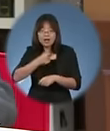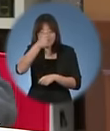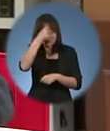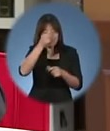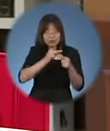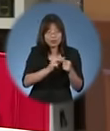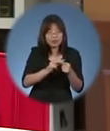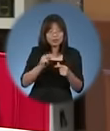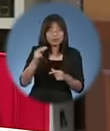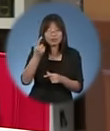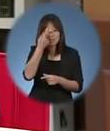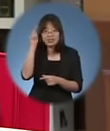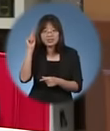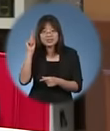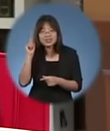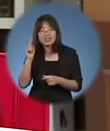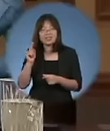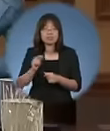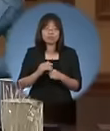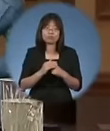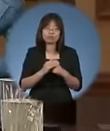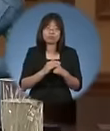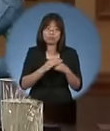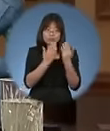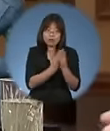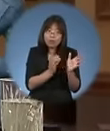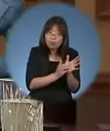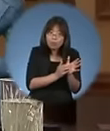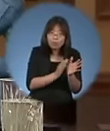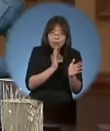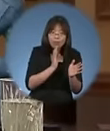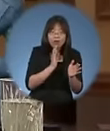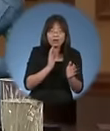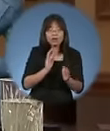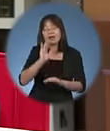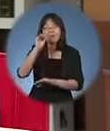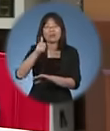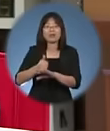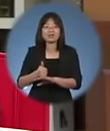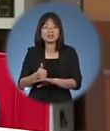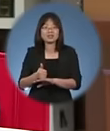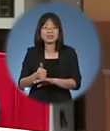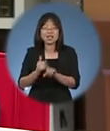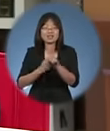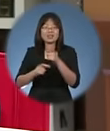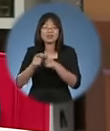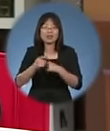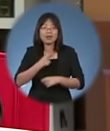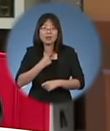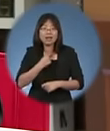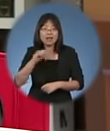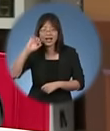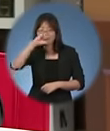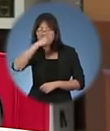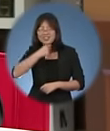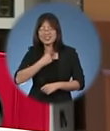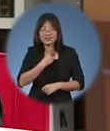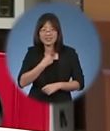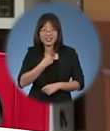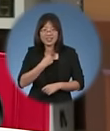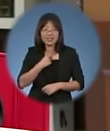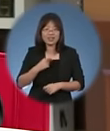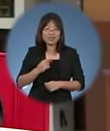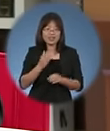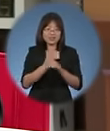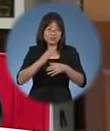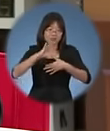러시아. 그럼 거의 다 하는 거 아니에요? 거의 다 하는 거죠. 그 다음에 마지막으로 하나를 더 한다면 아프리카. 중남미